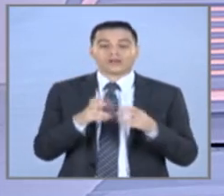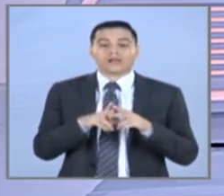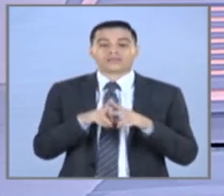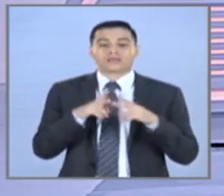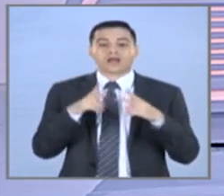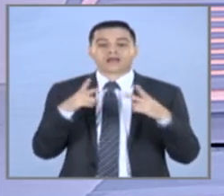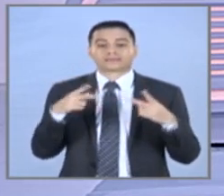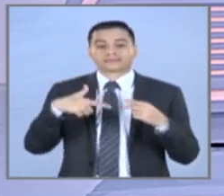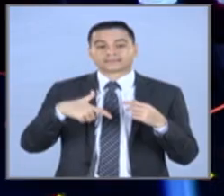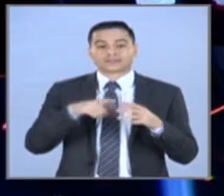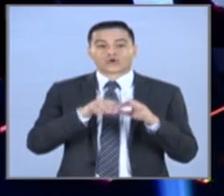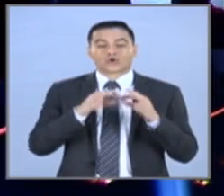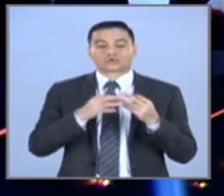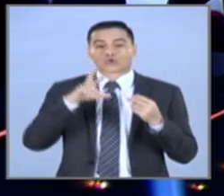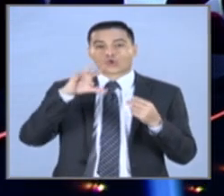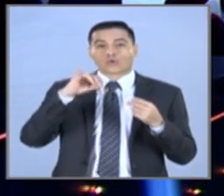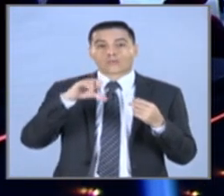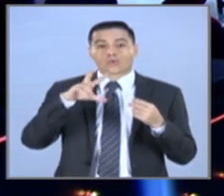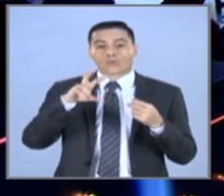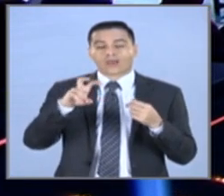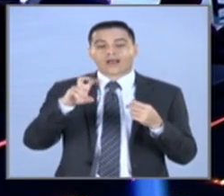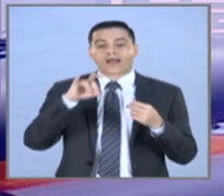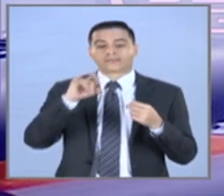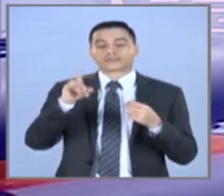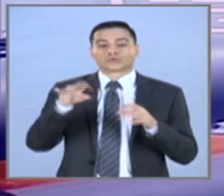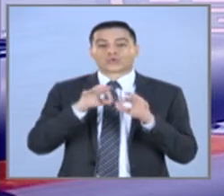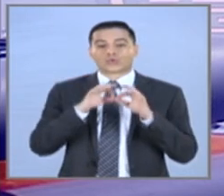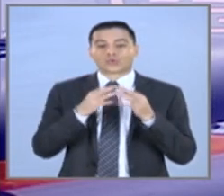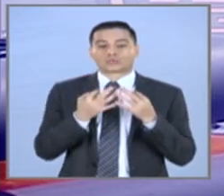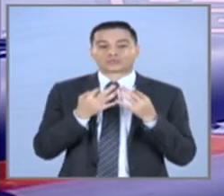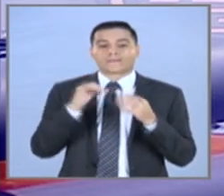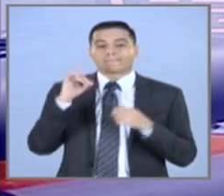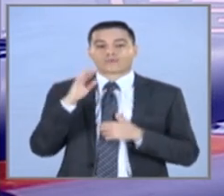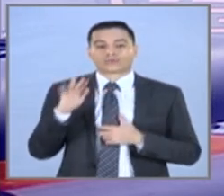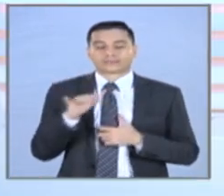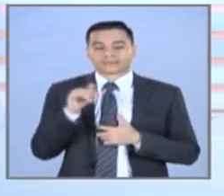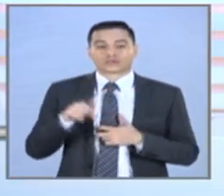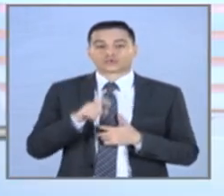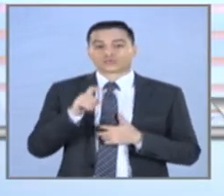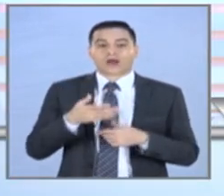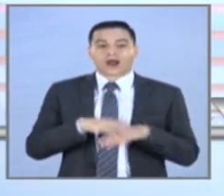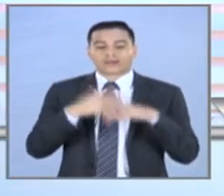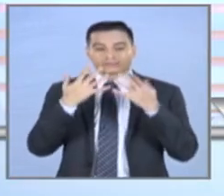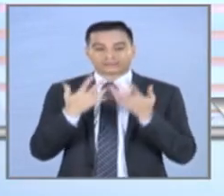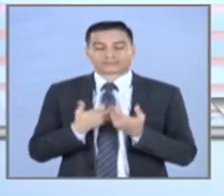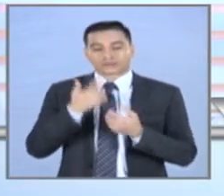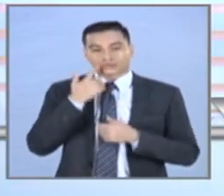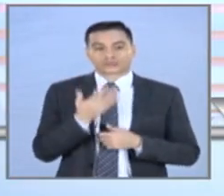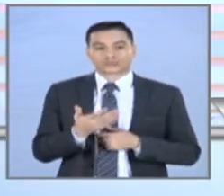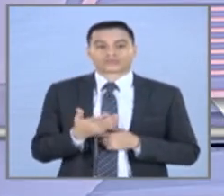60 عيلة الجمولة، 50 عيلة مرسي. سؤال في القدرات